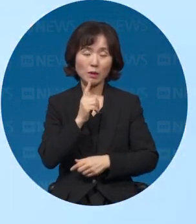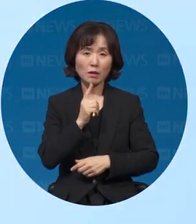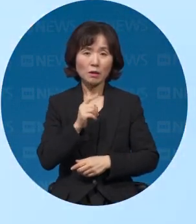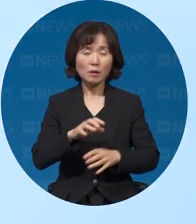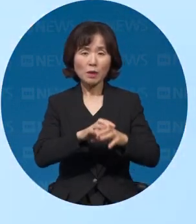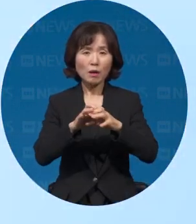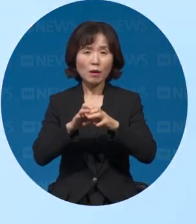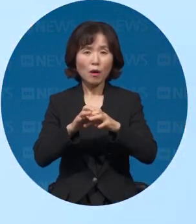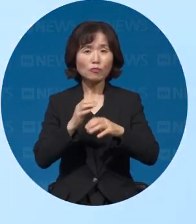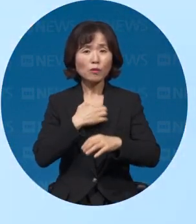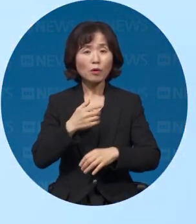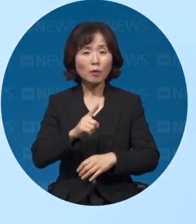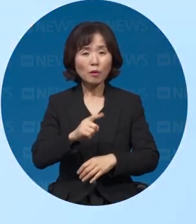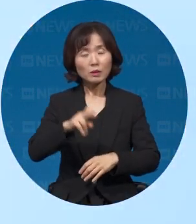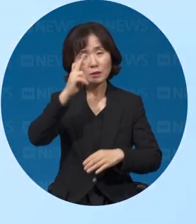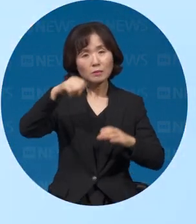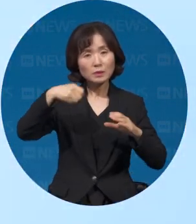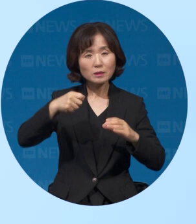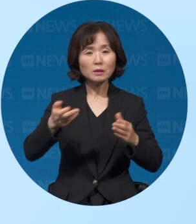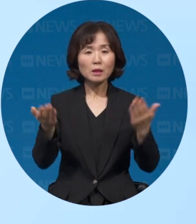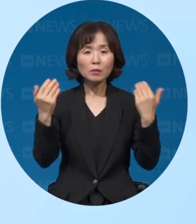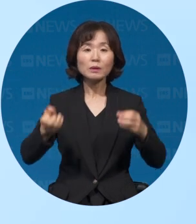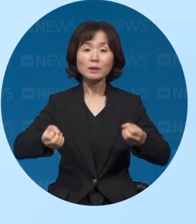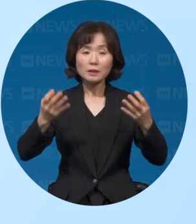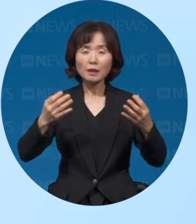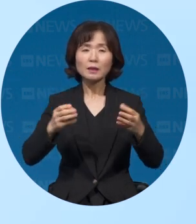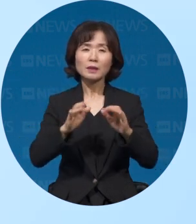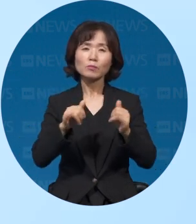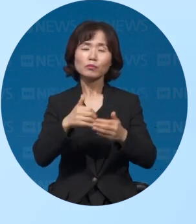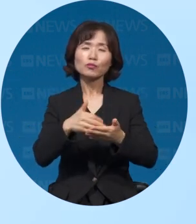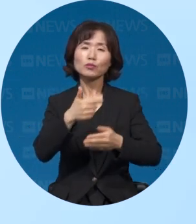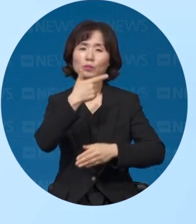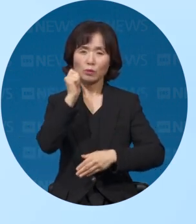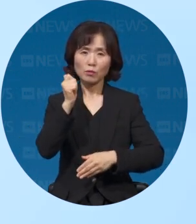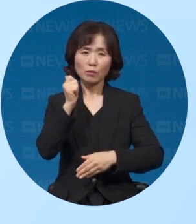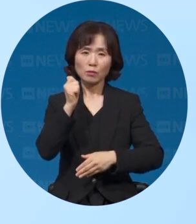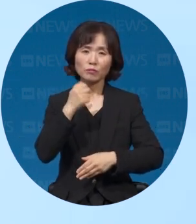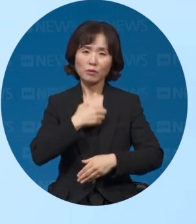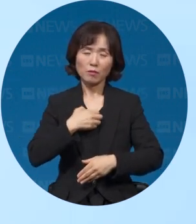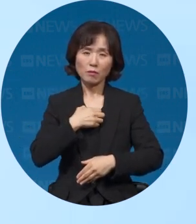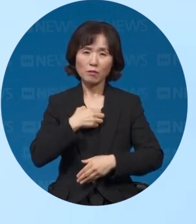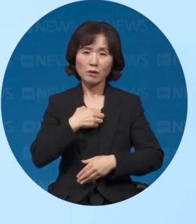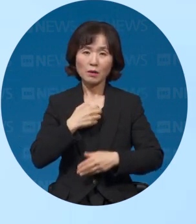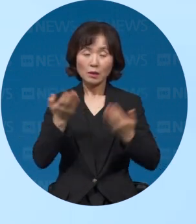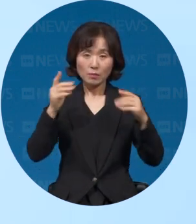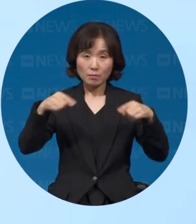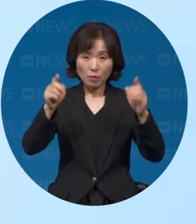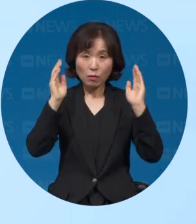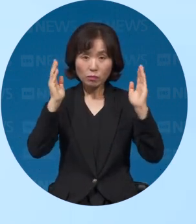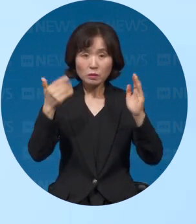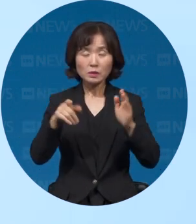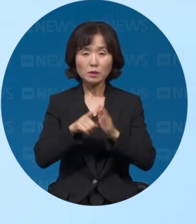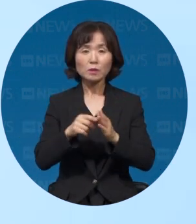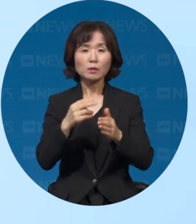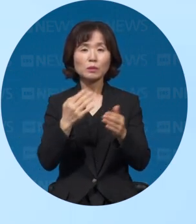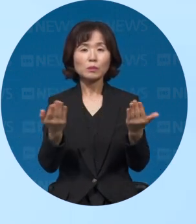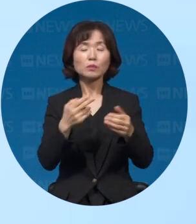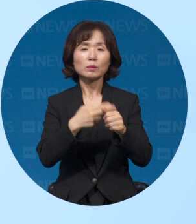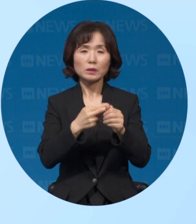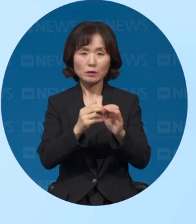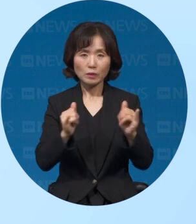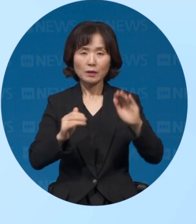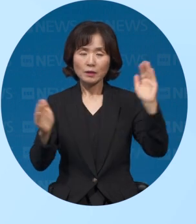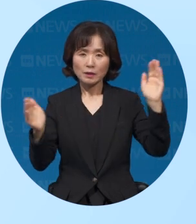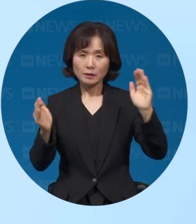점으로는 급식 학교행사 인력부족 순으로 꼽았고 전면 등 결 위해선 교직원과 학생 백신접종